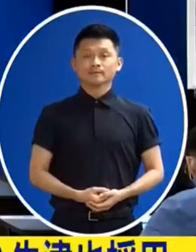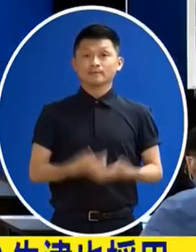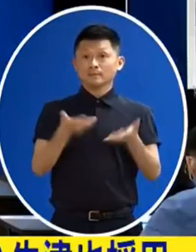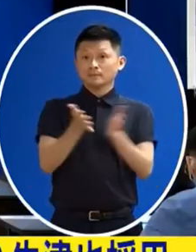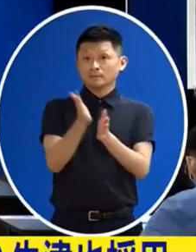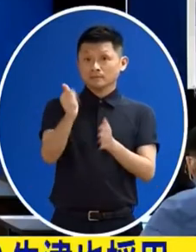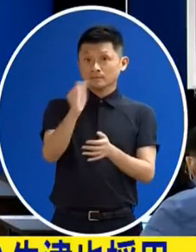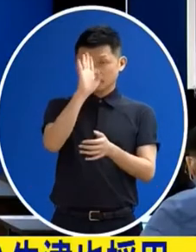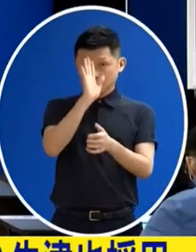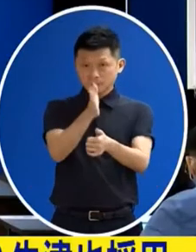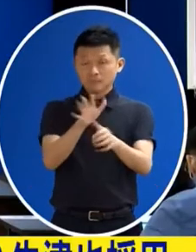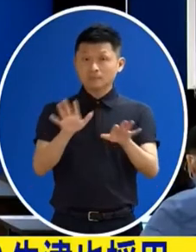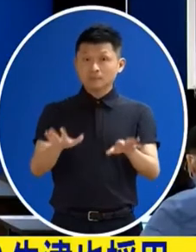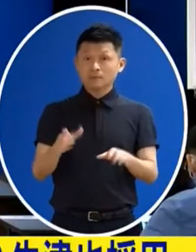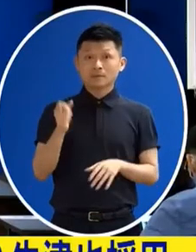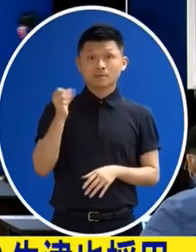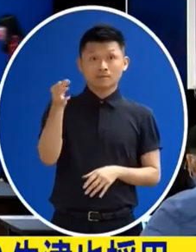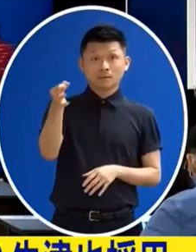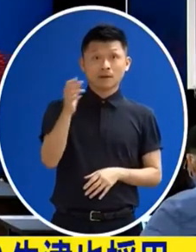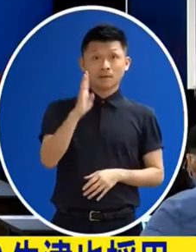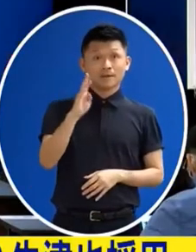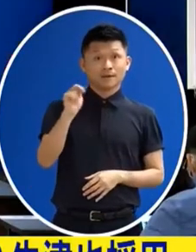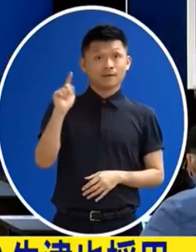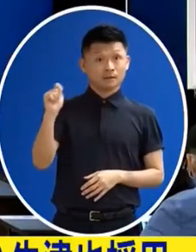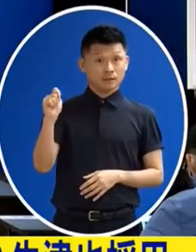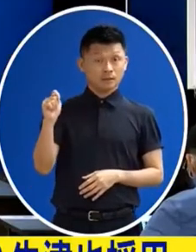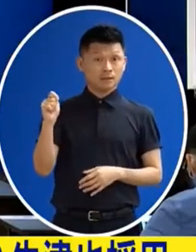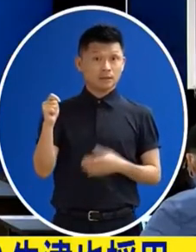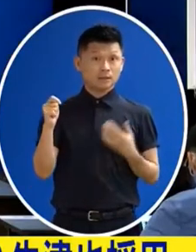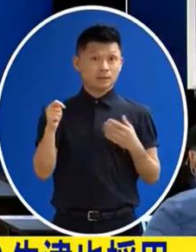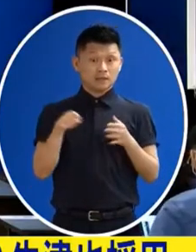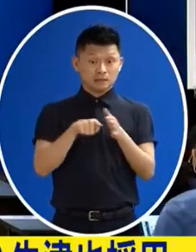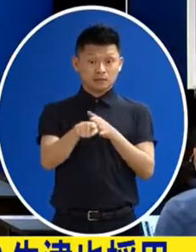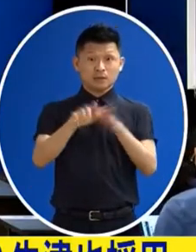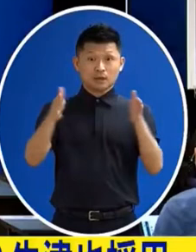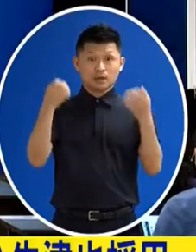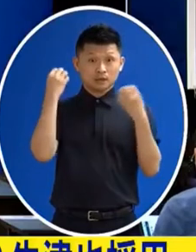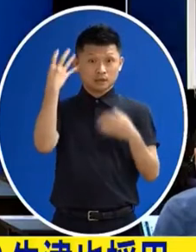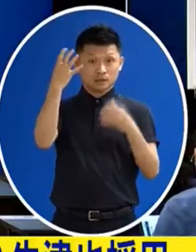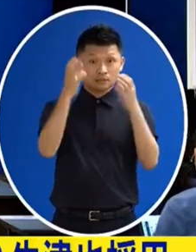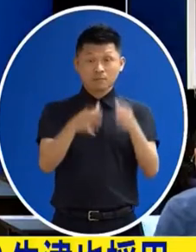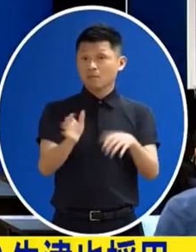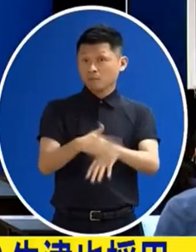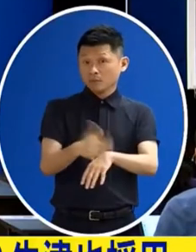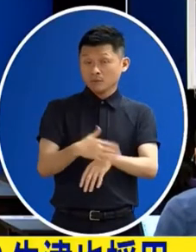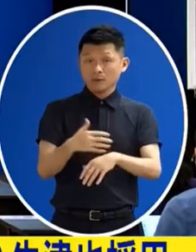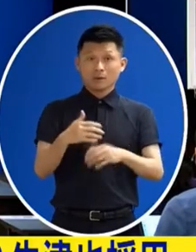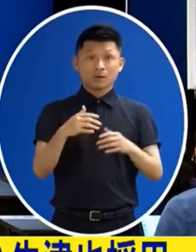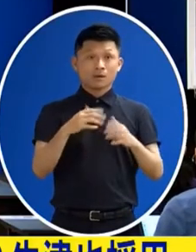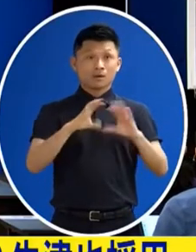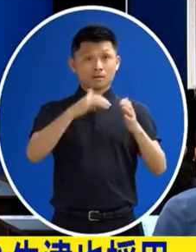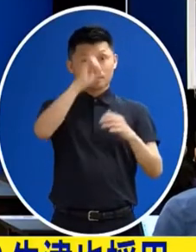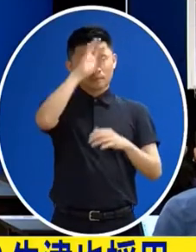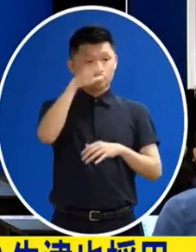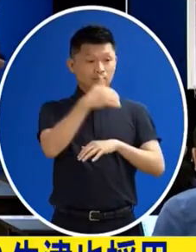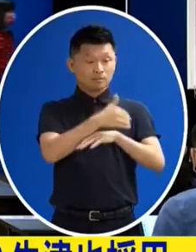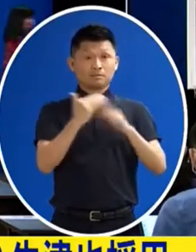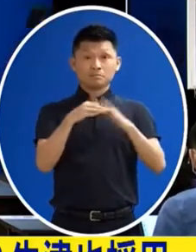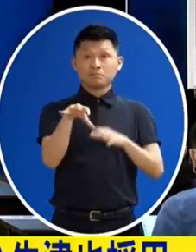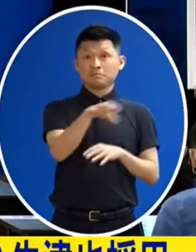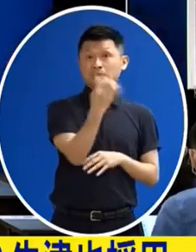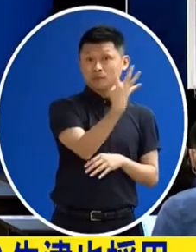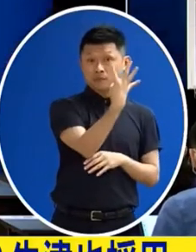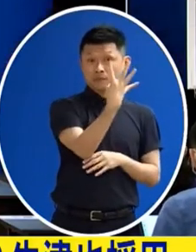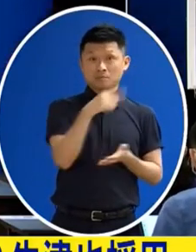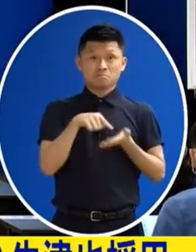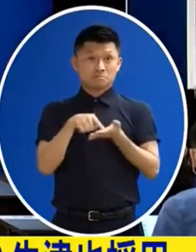部长想请教，现在要购买 BNT 定调是不会开新的专案，那国民党四个县市要购买 BNT 是不是就确定一定不